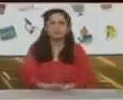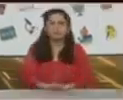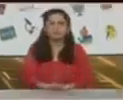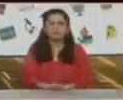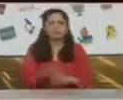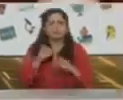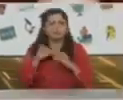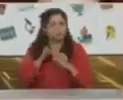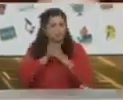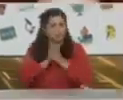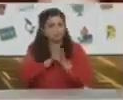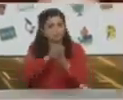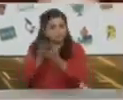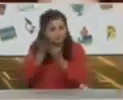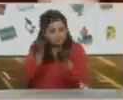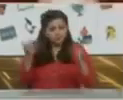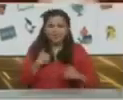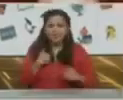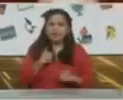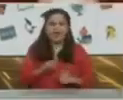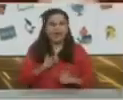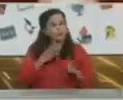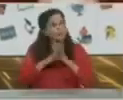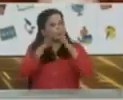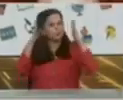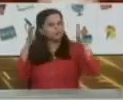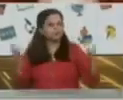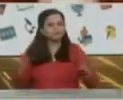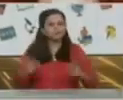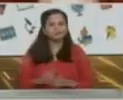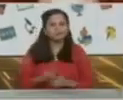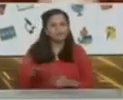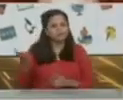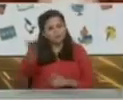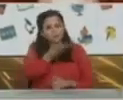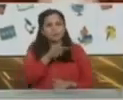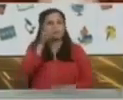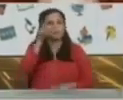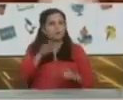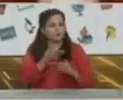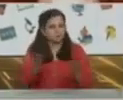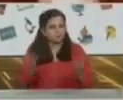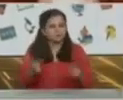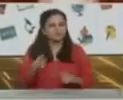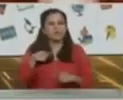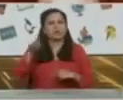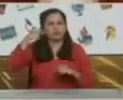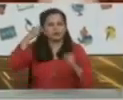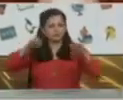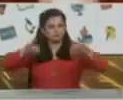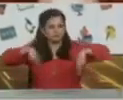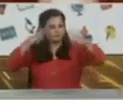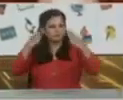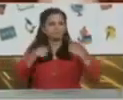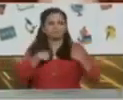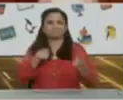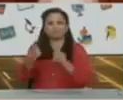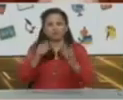साथियों, मुझे बहुत अच्छा लगा आप सबसे वर्चुअली मिलने का मुझे मौका